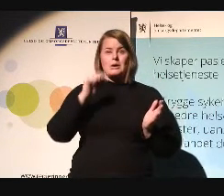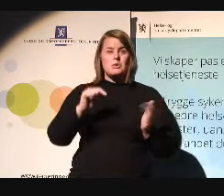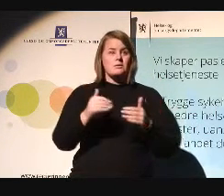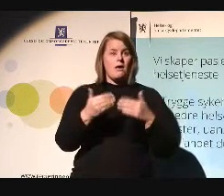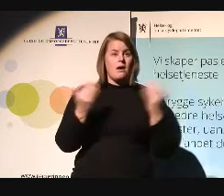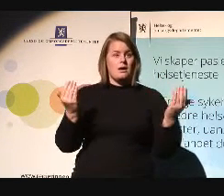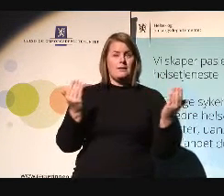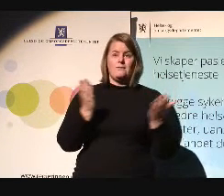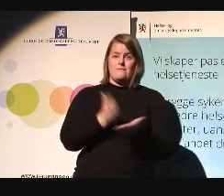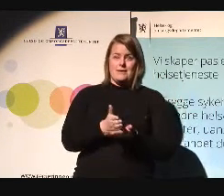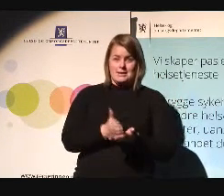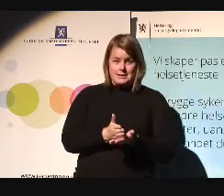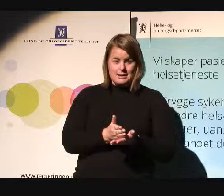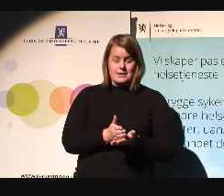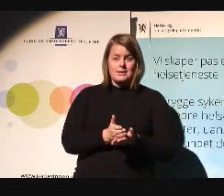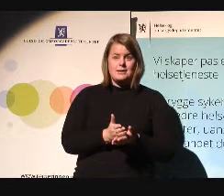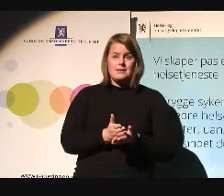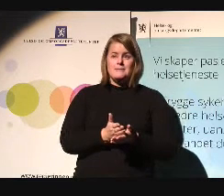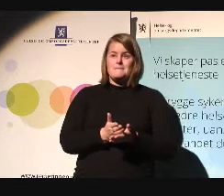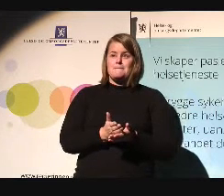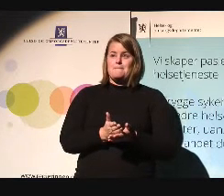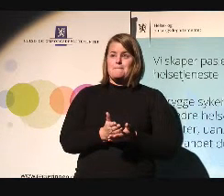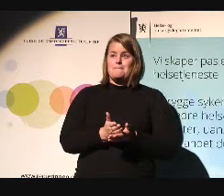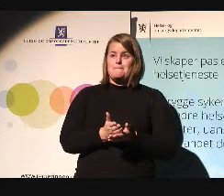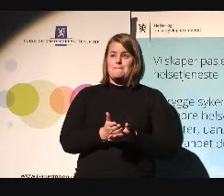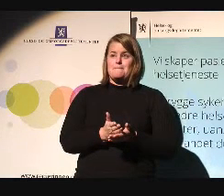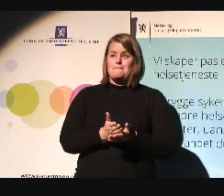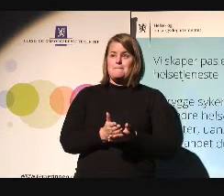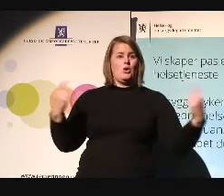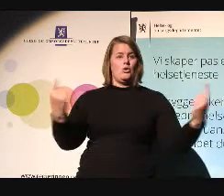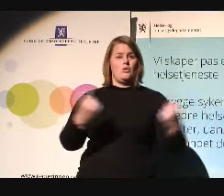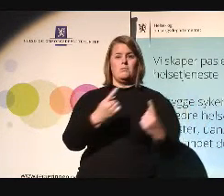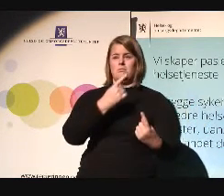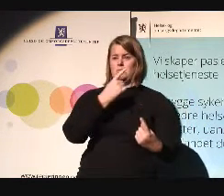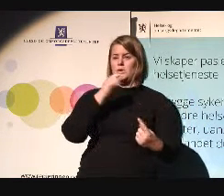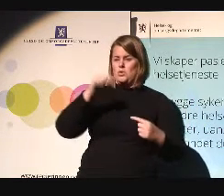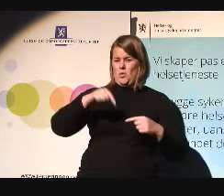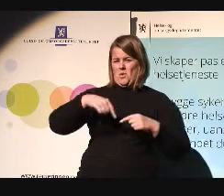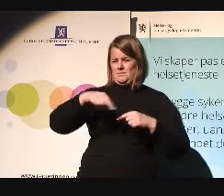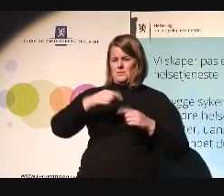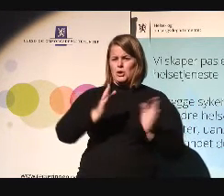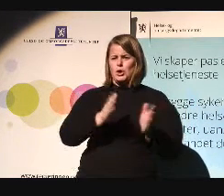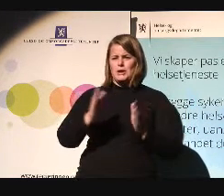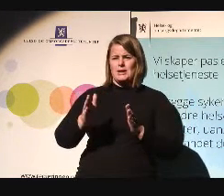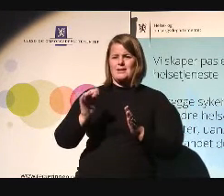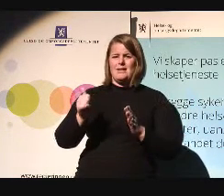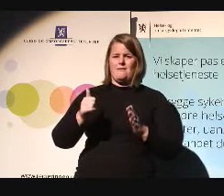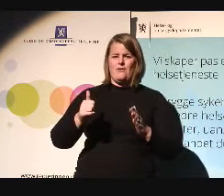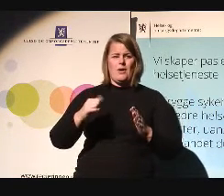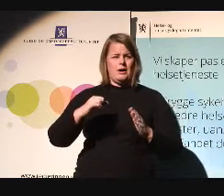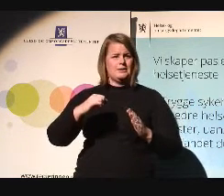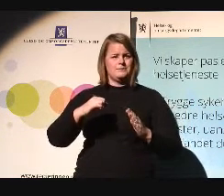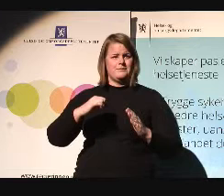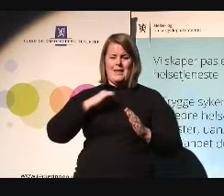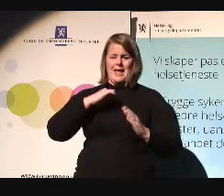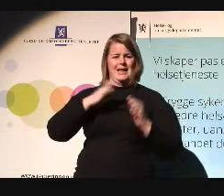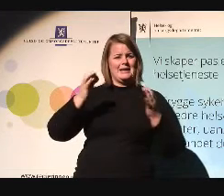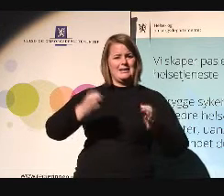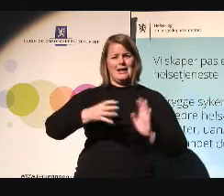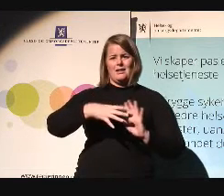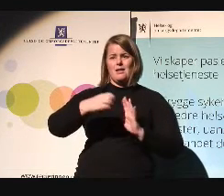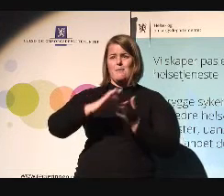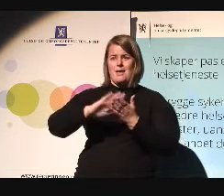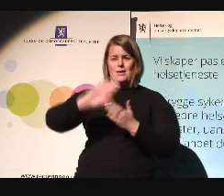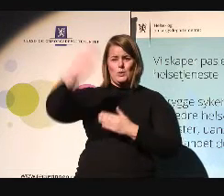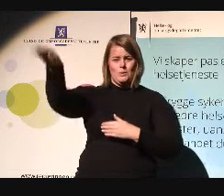Denne dagen er over. Det blir ryddet I dette rommet. Dere må ta med dere alt av personlige eiendeler når dere